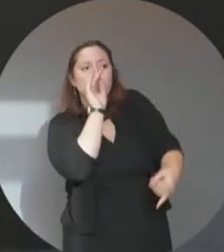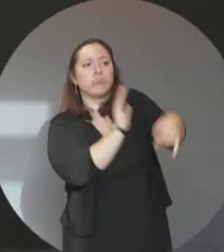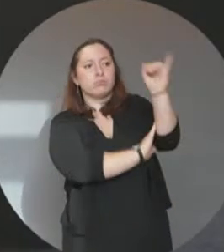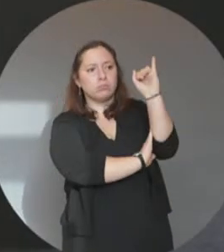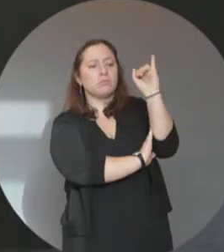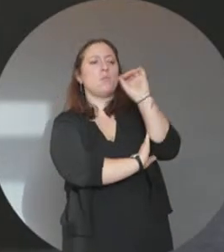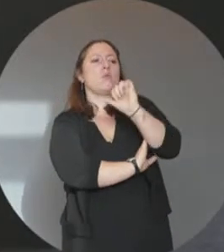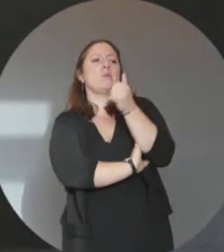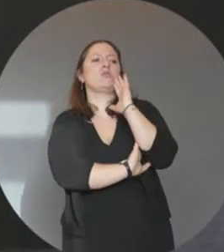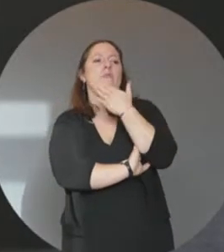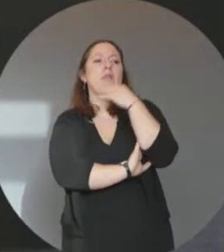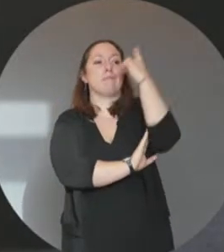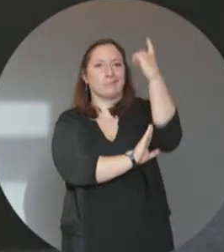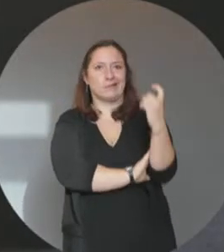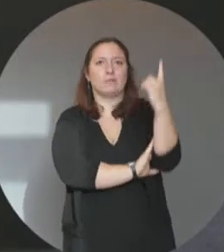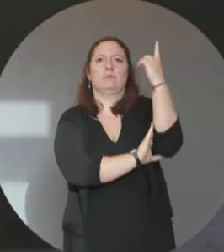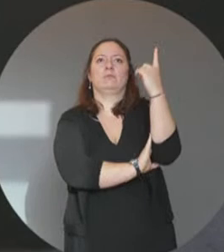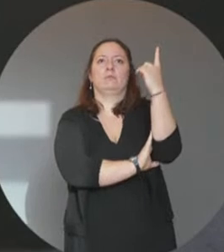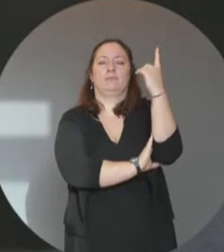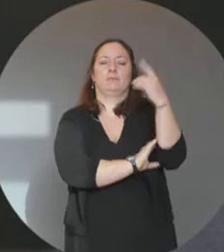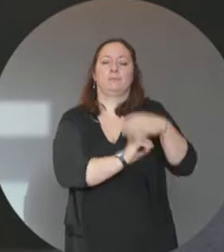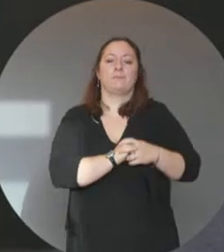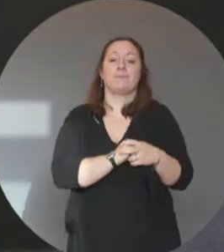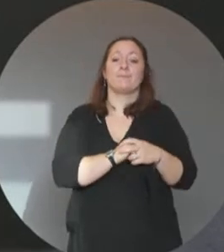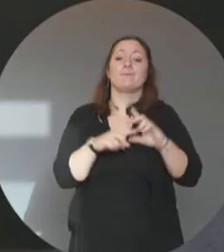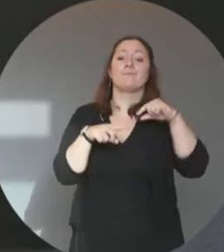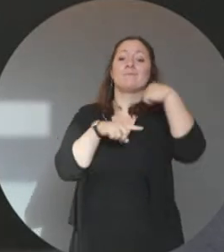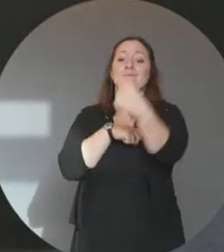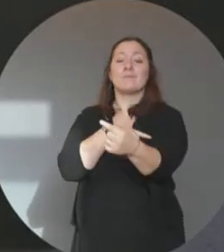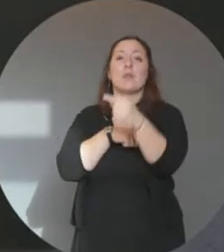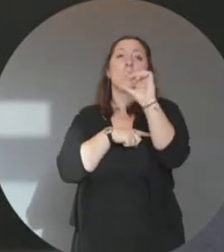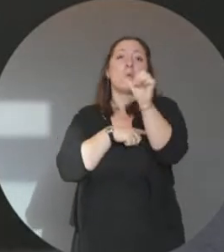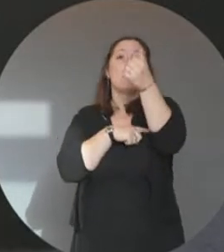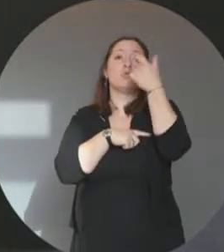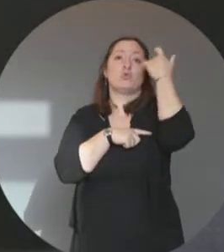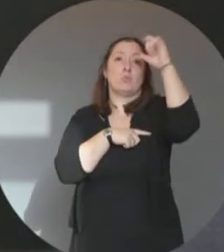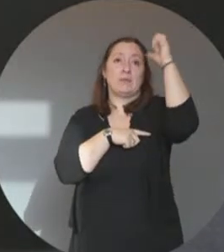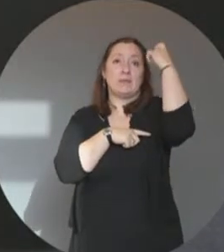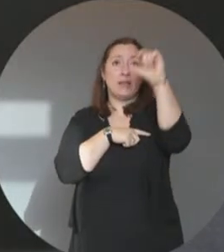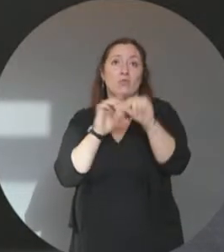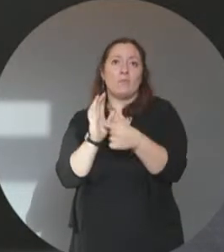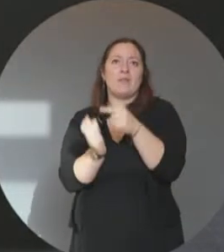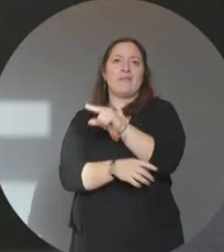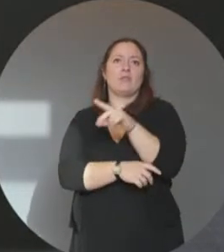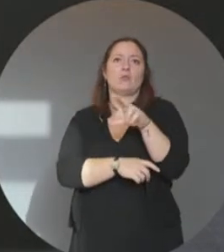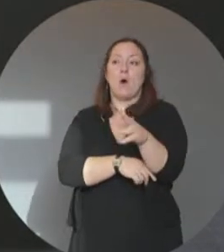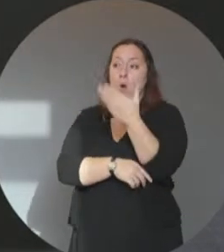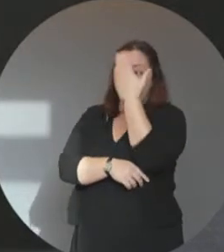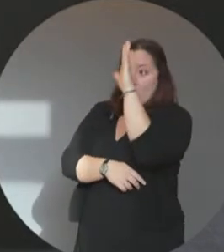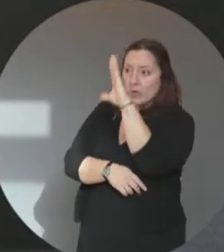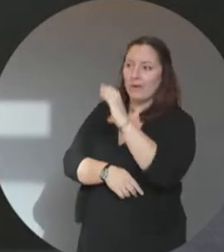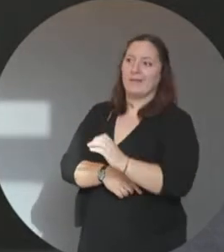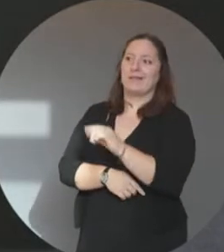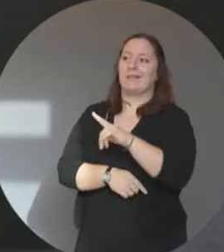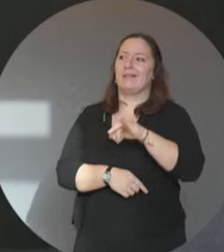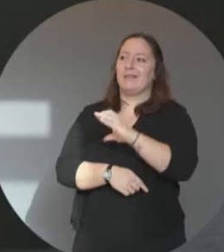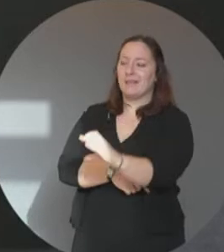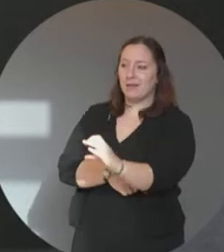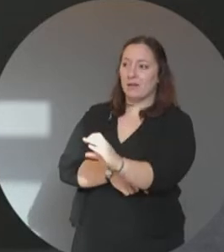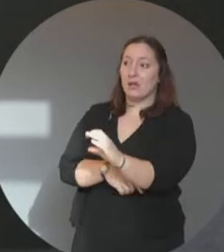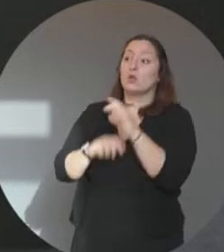premier janvier d'adopter au premier juillet 2023 pour les autres clics en fonction de l'état et de l'évaluation de